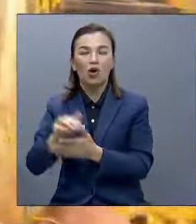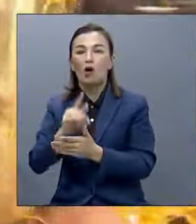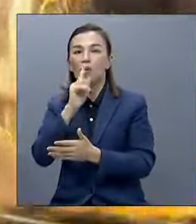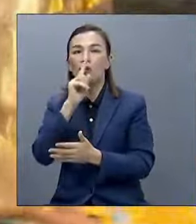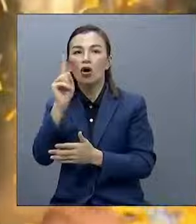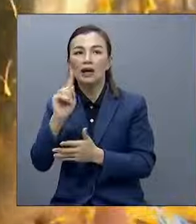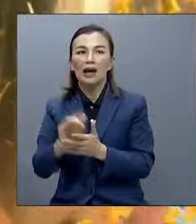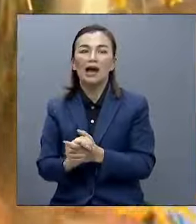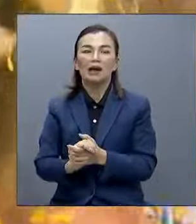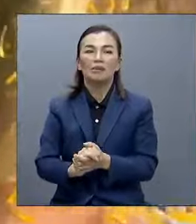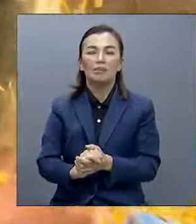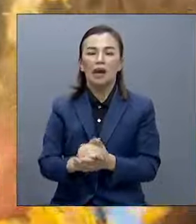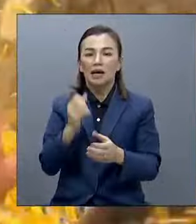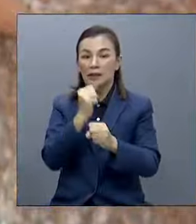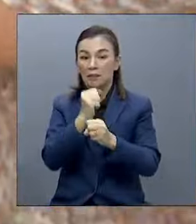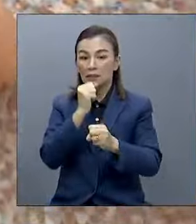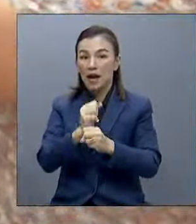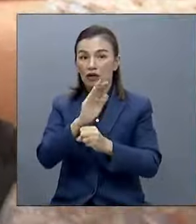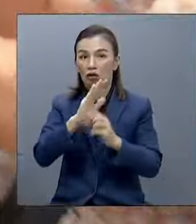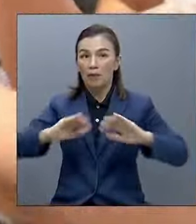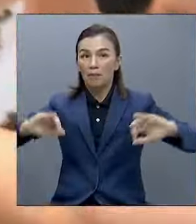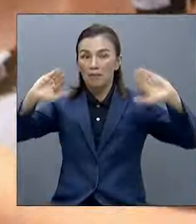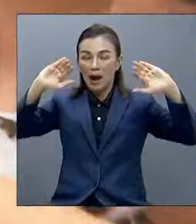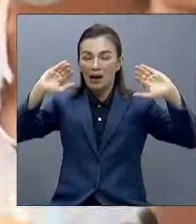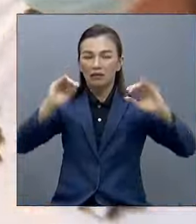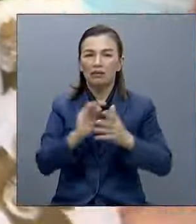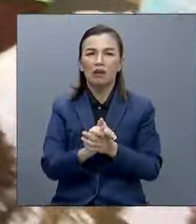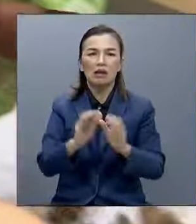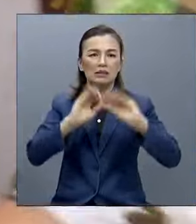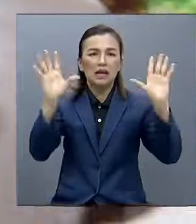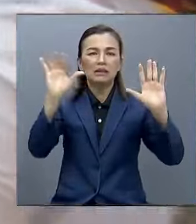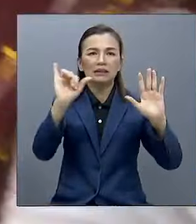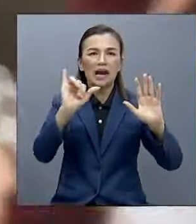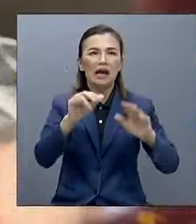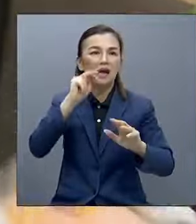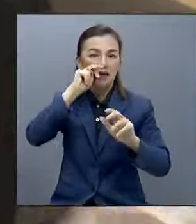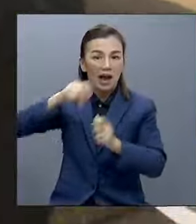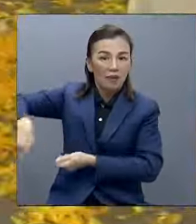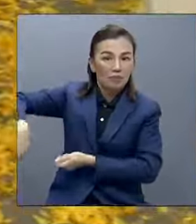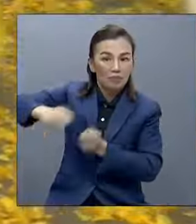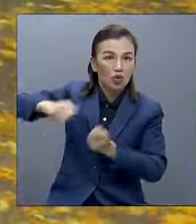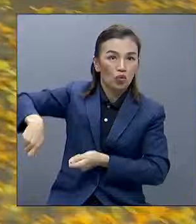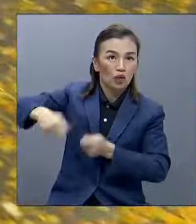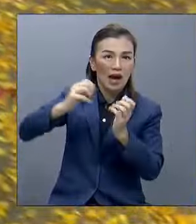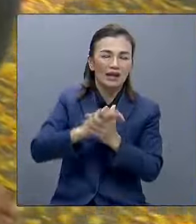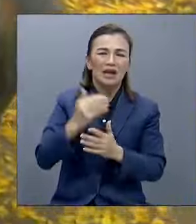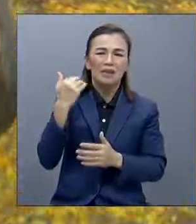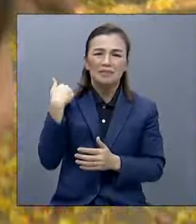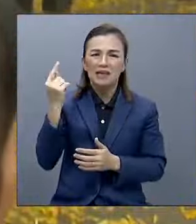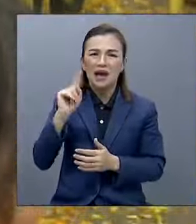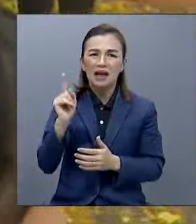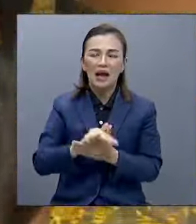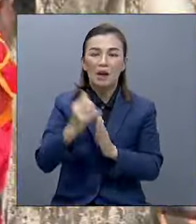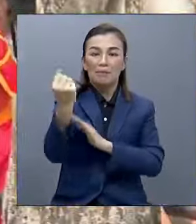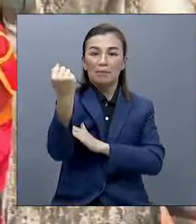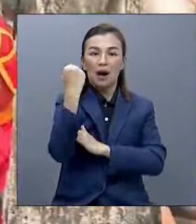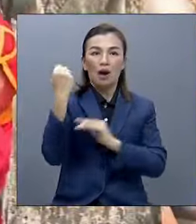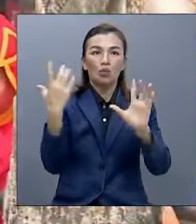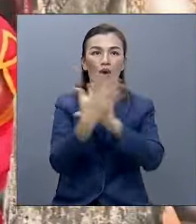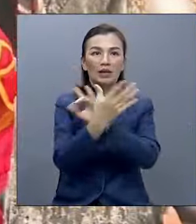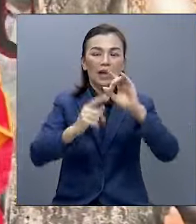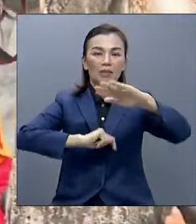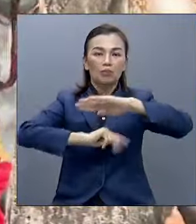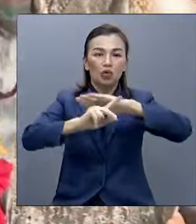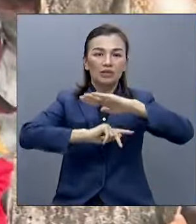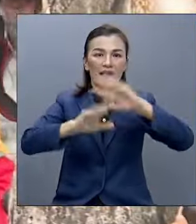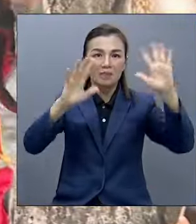ยังไม่มีอะไรเป็นรูปประทำโดยเฉพาะเรื่องสงกรานต์นี่แหละครับที่เป็นนโยบายเรือธงซอพาวเวอร์หย่อนการโปรโมทไม่มีความ